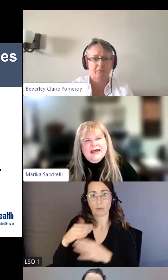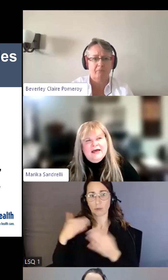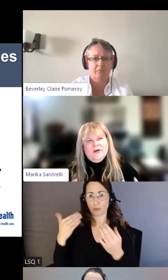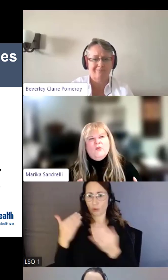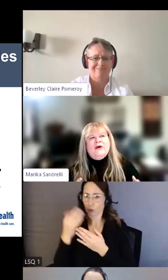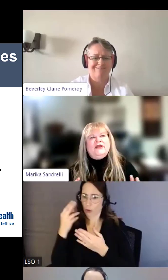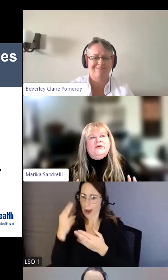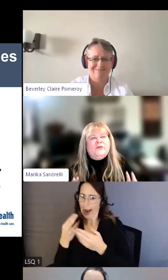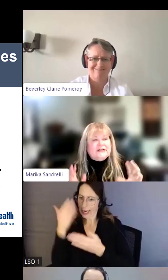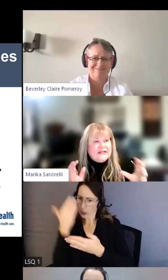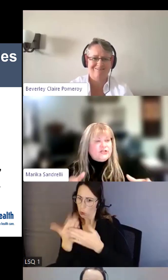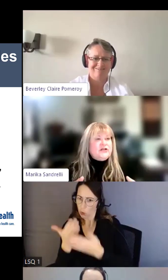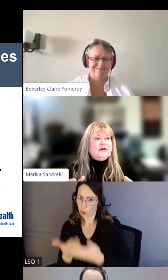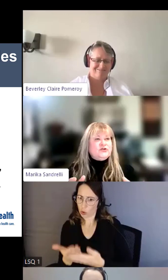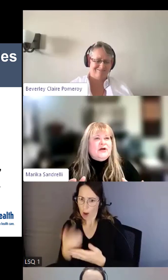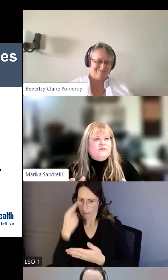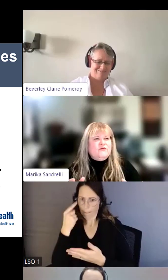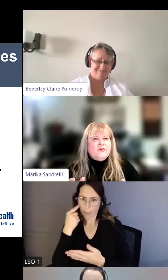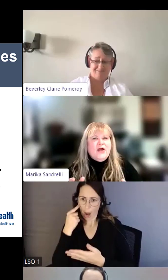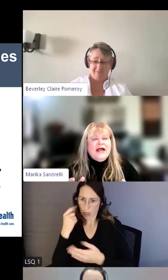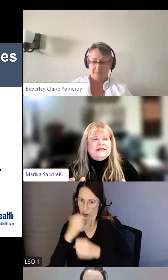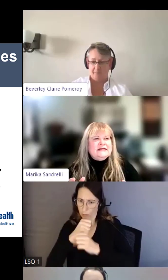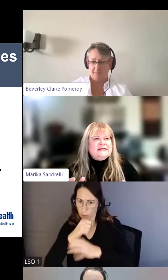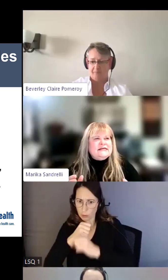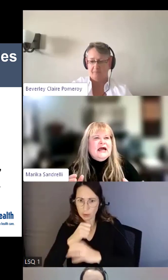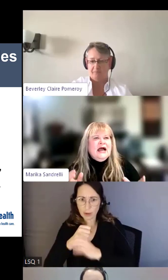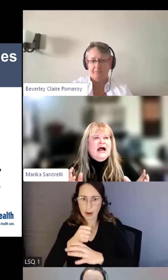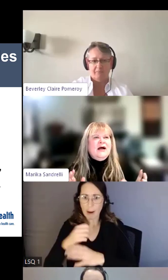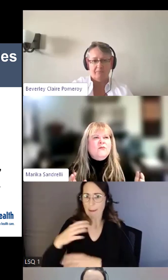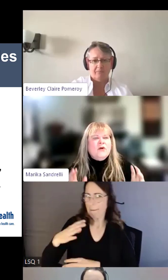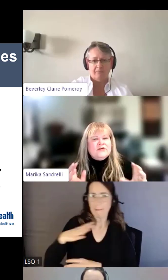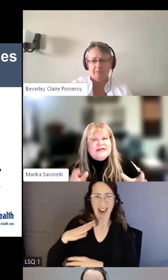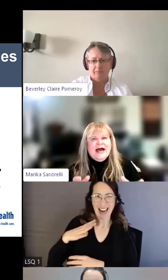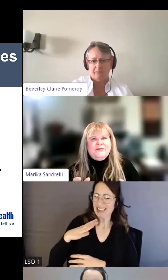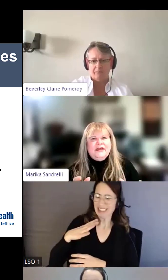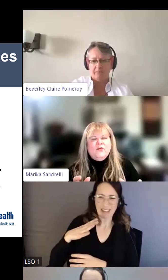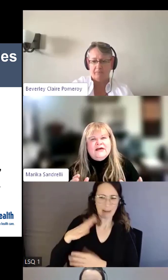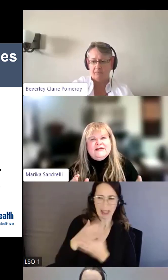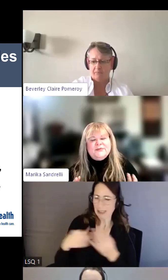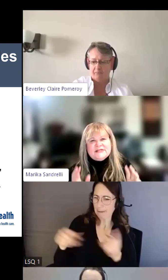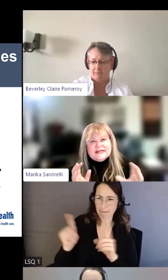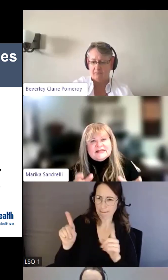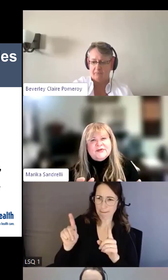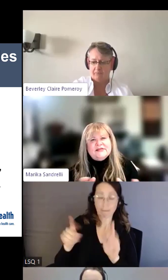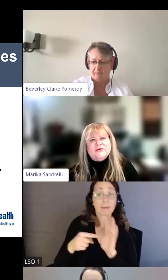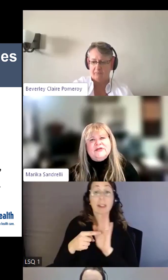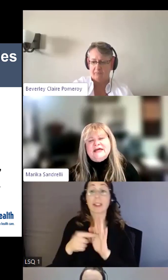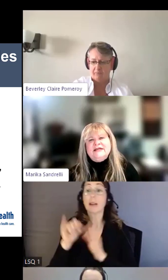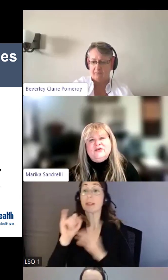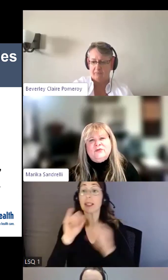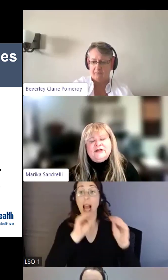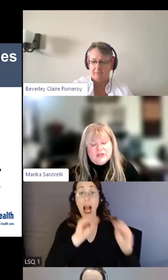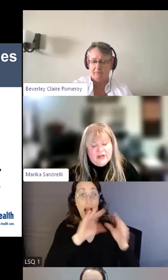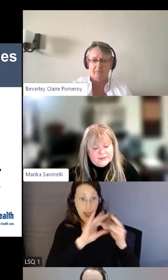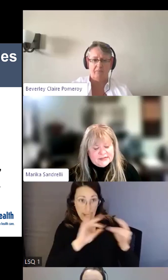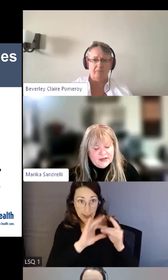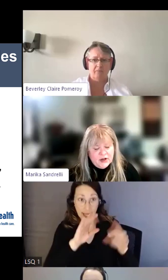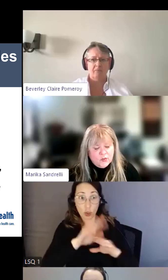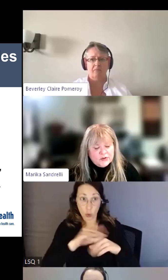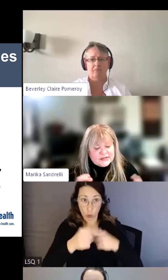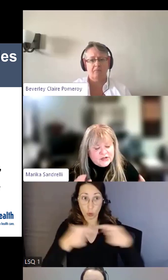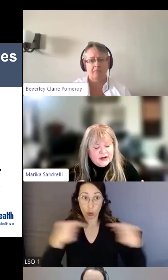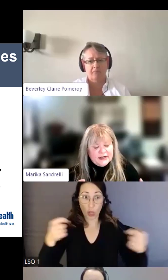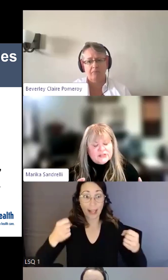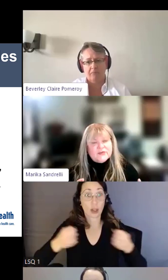éducatif lorsque vous enseignez par rapport au traumatisme, où c'était le cas. Les participants qui participaient aux ateliers